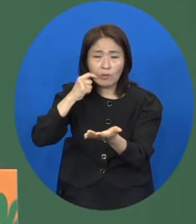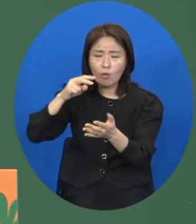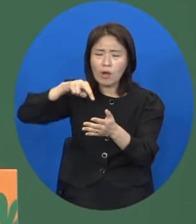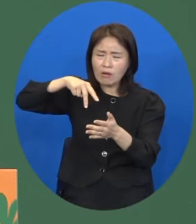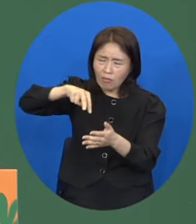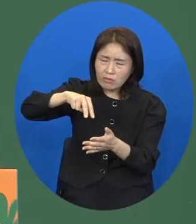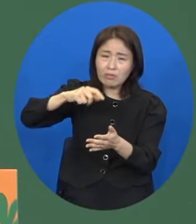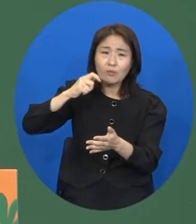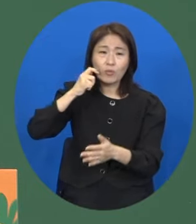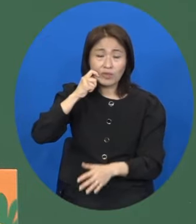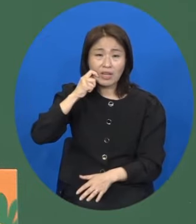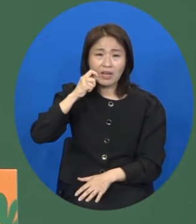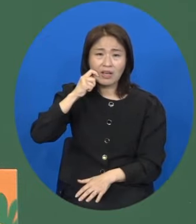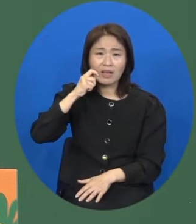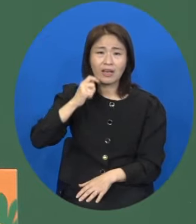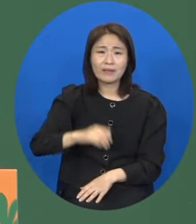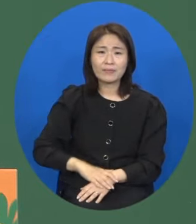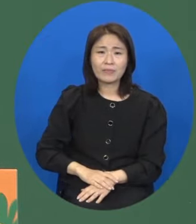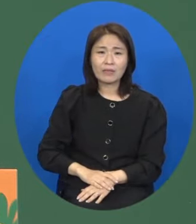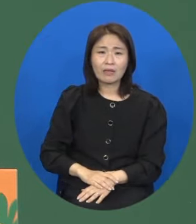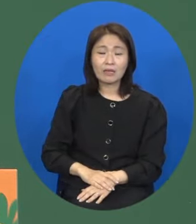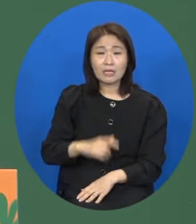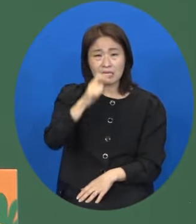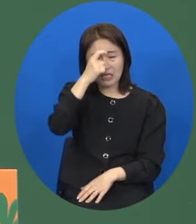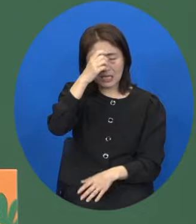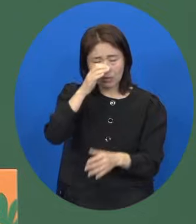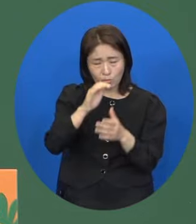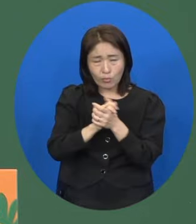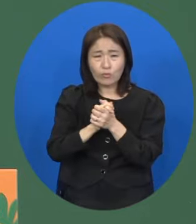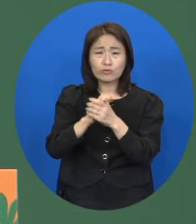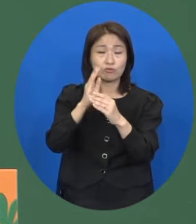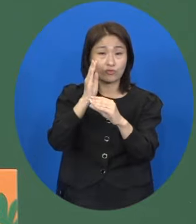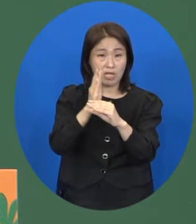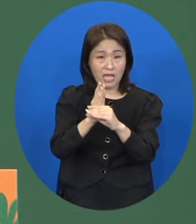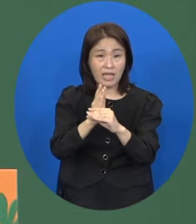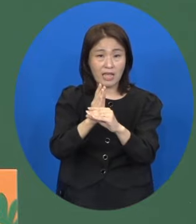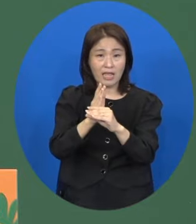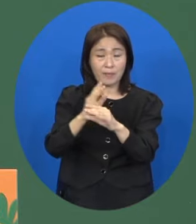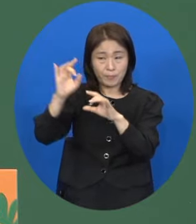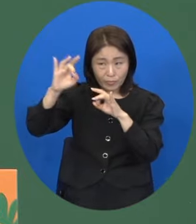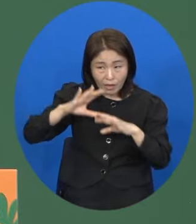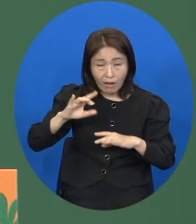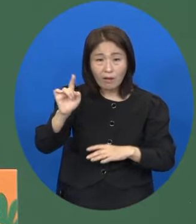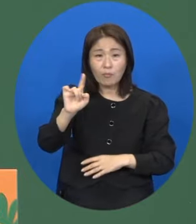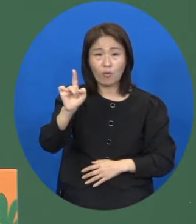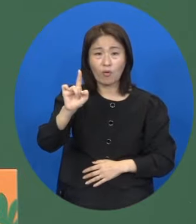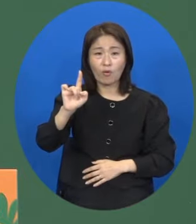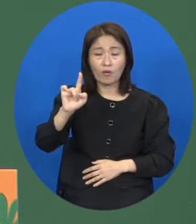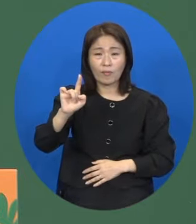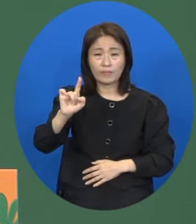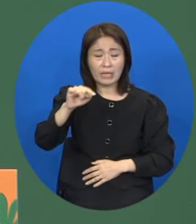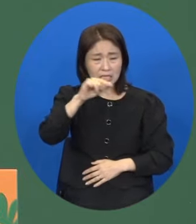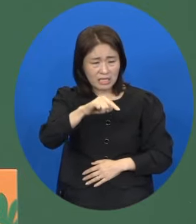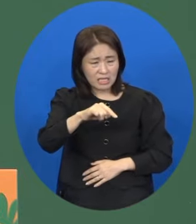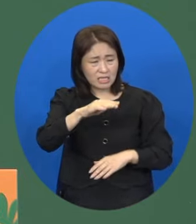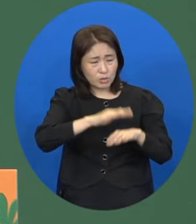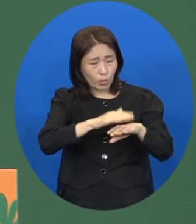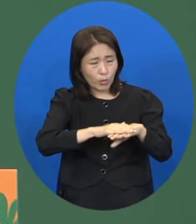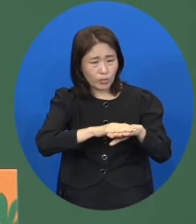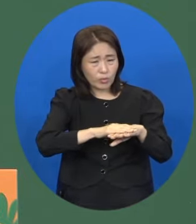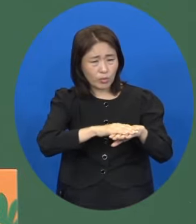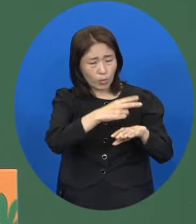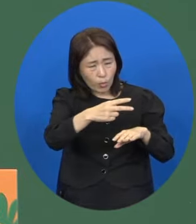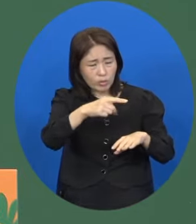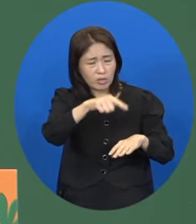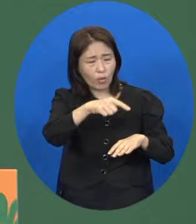못합니다. 한참을 기도하는데 내 손이 딸의 손이다.